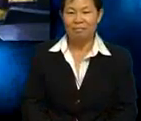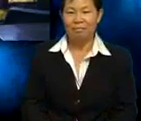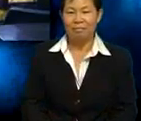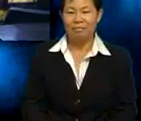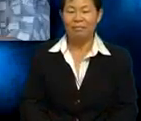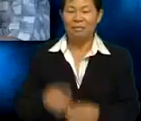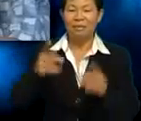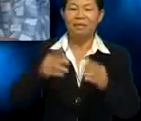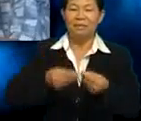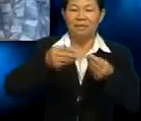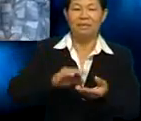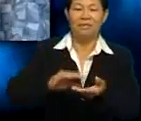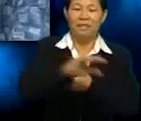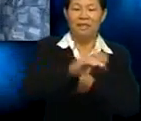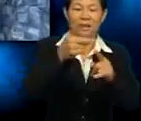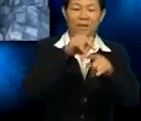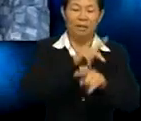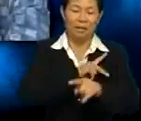Kelas